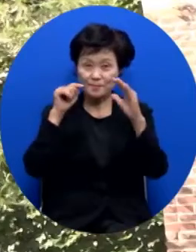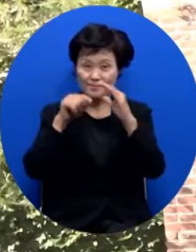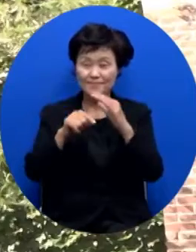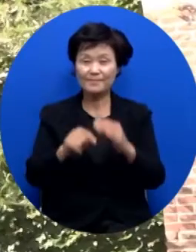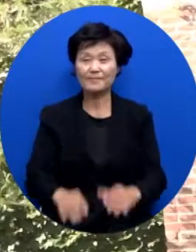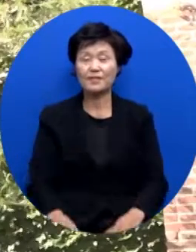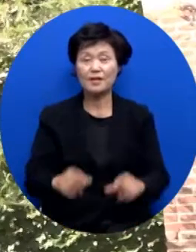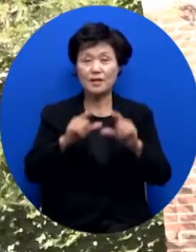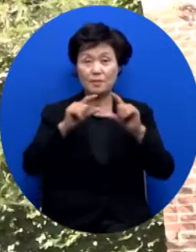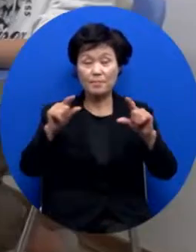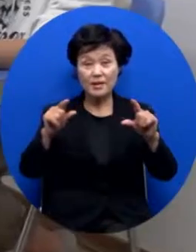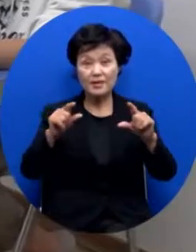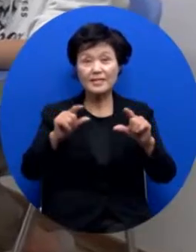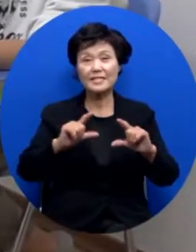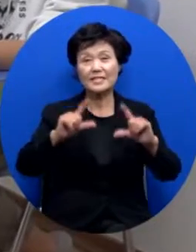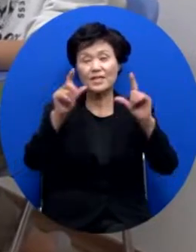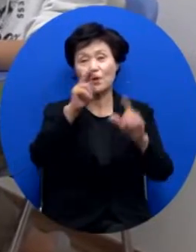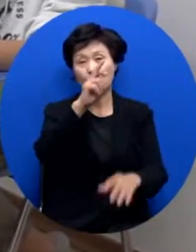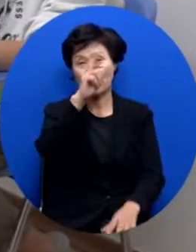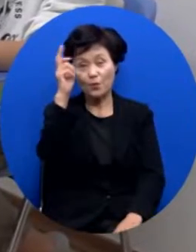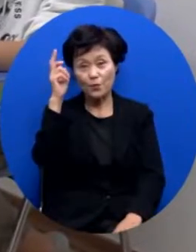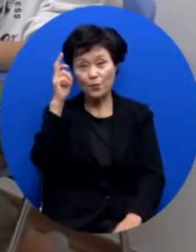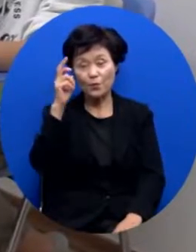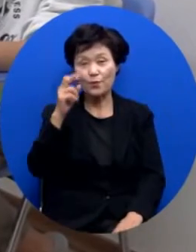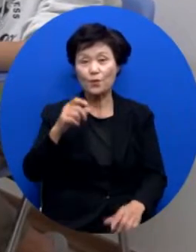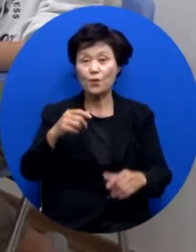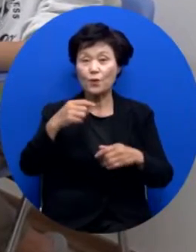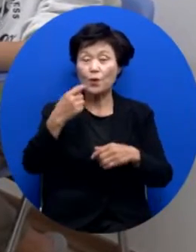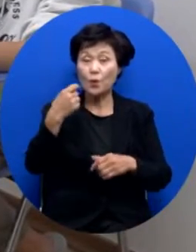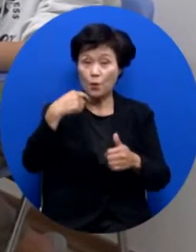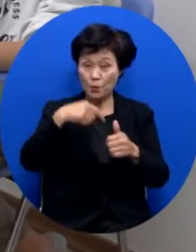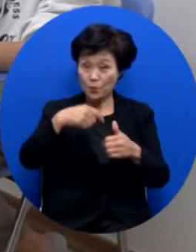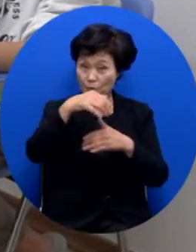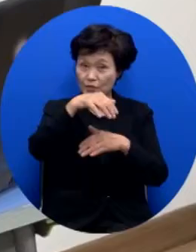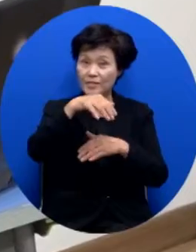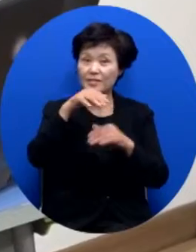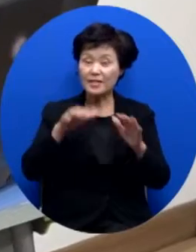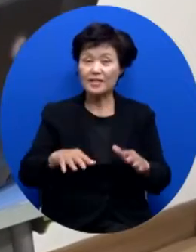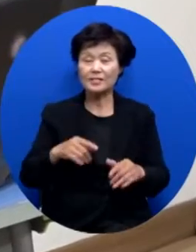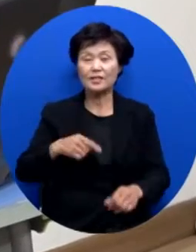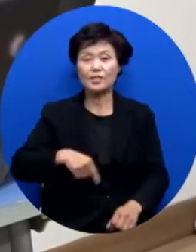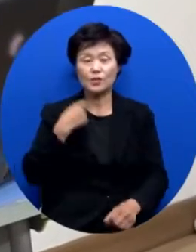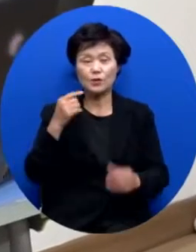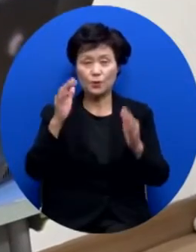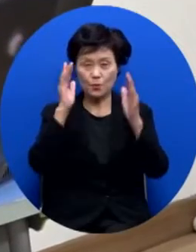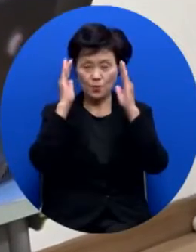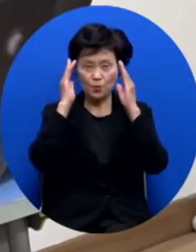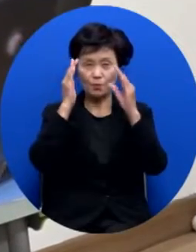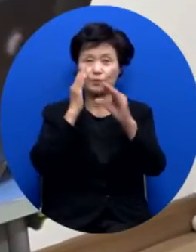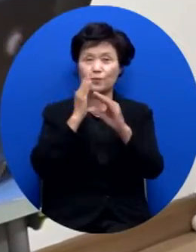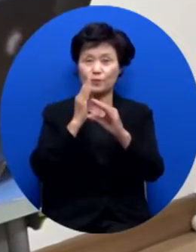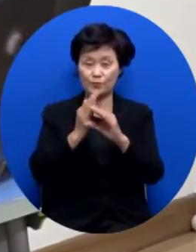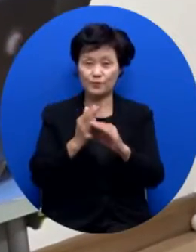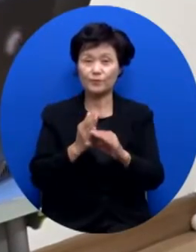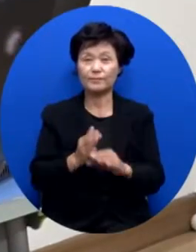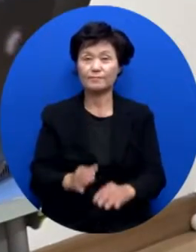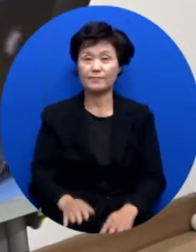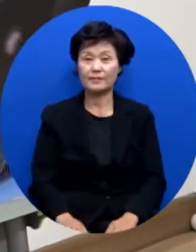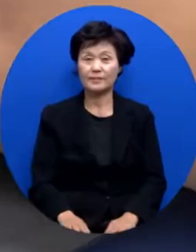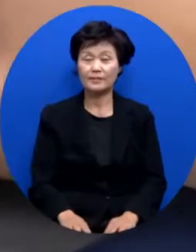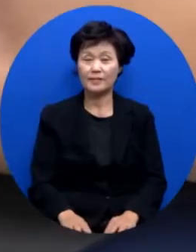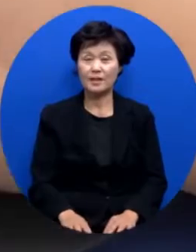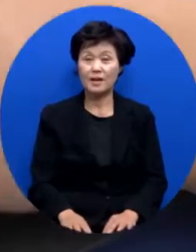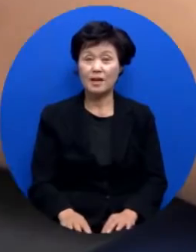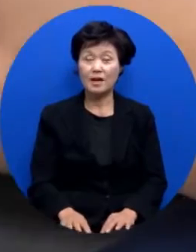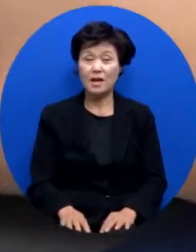평일 오후 교실에서 고학년들의 자기학습이 한창입니다 오전에 다녀온 인턴십 일지